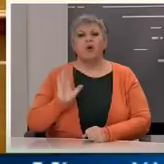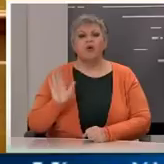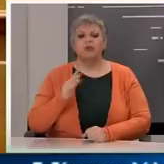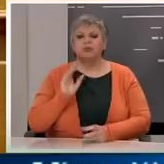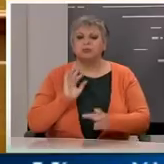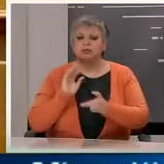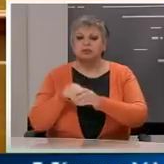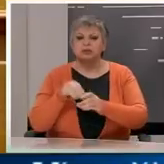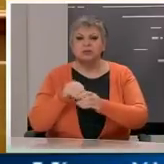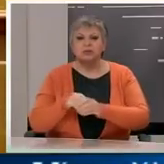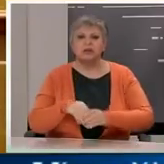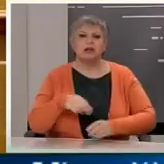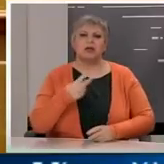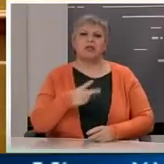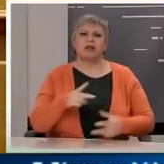εμπλοκές